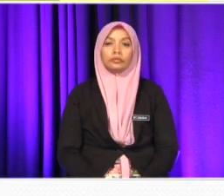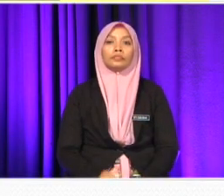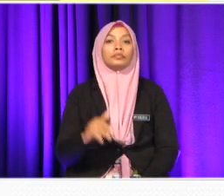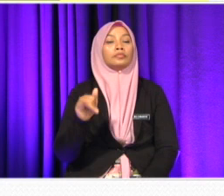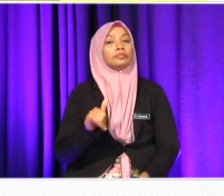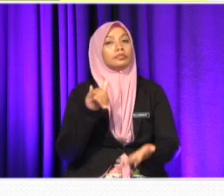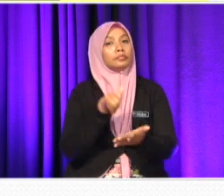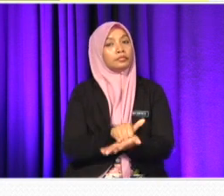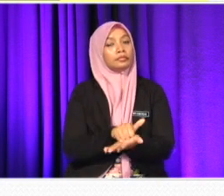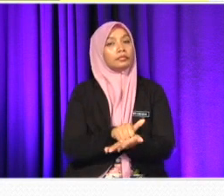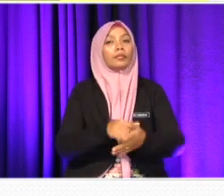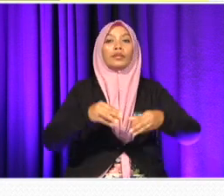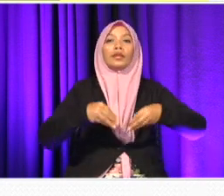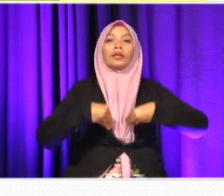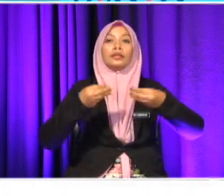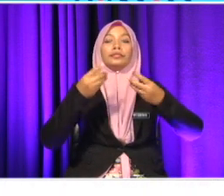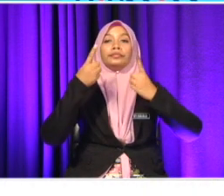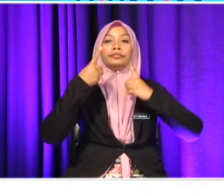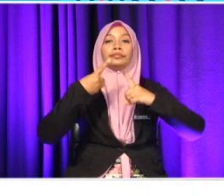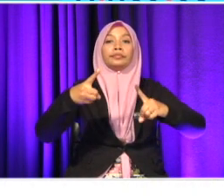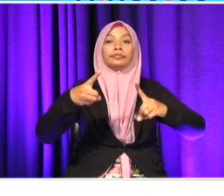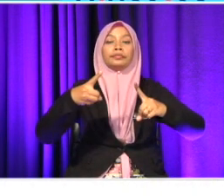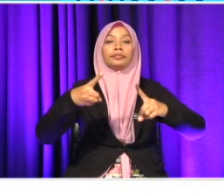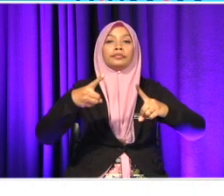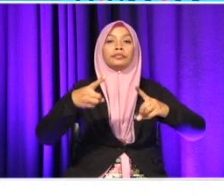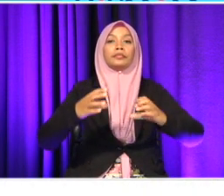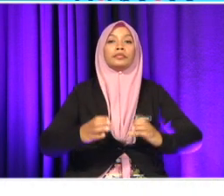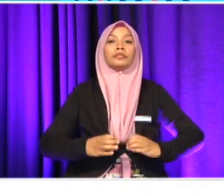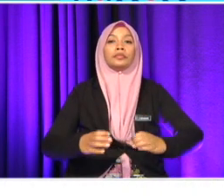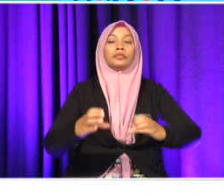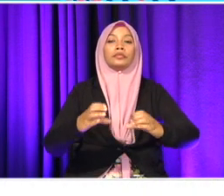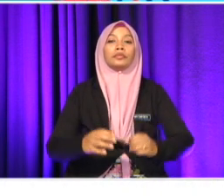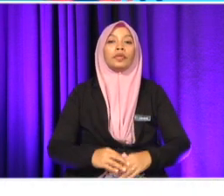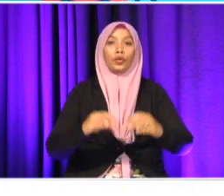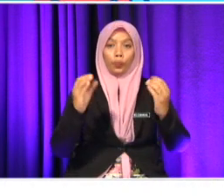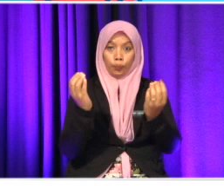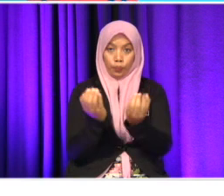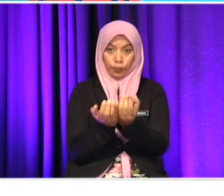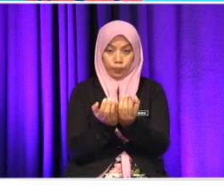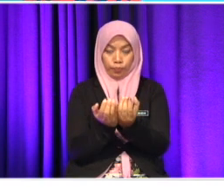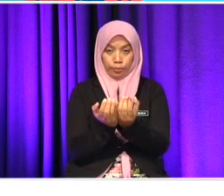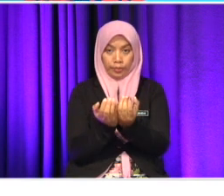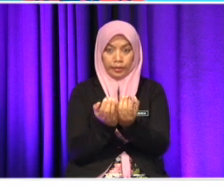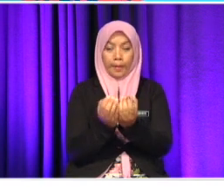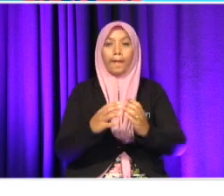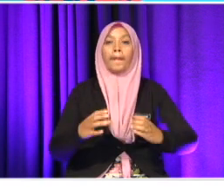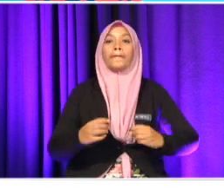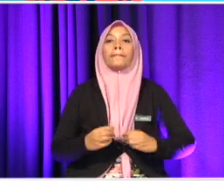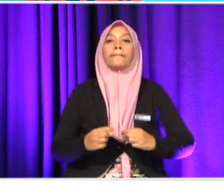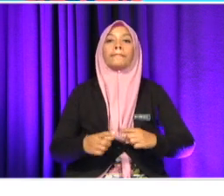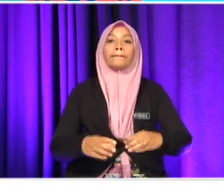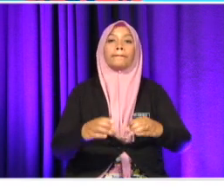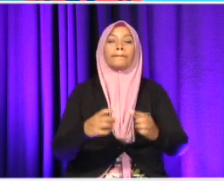tadi saya diberikan jawabannya secara berkelompok Oke Lepas itu secara apa